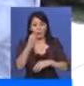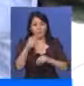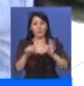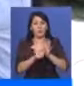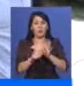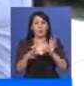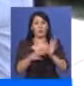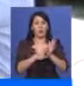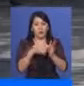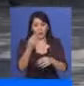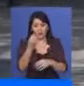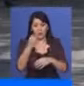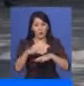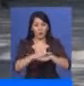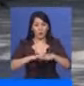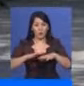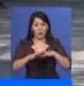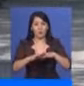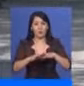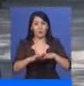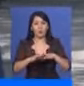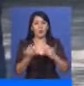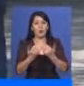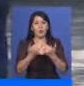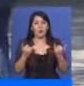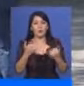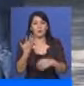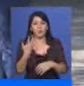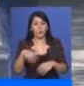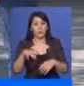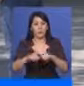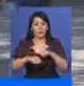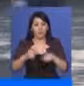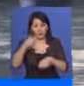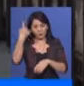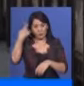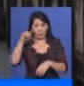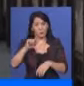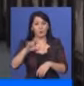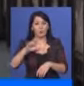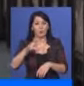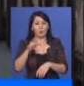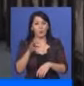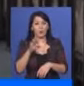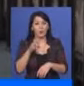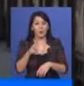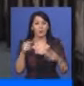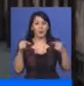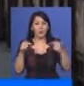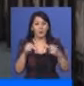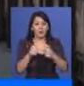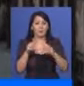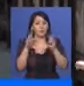орны 69, азық-түлік дүкендері тек сервис барысында 50 шақты бұзушылық анықталды. Оның шеуі өріске, нақылап